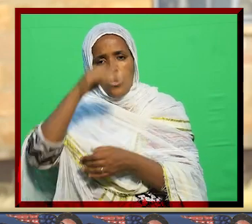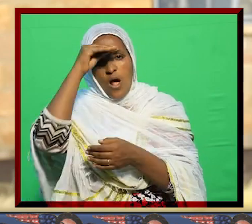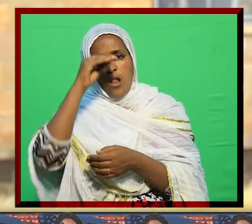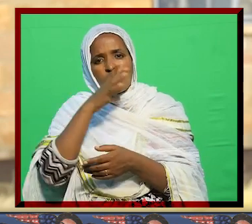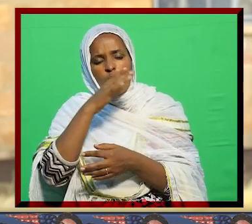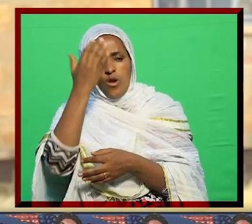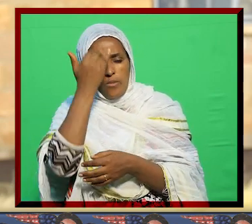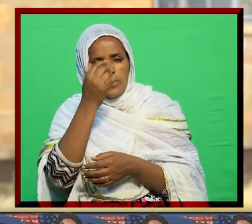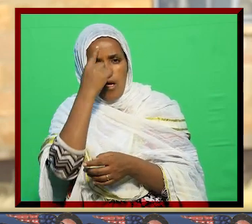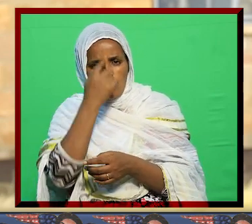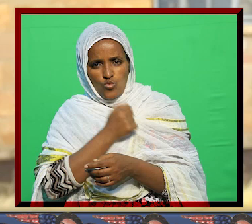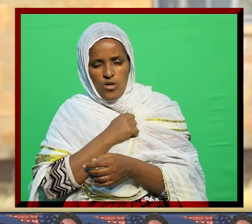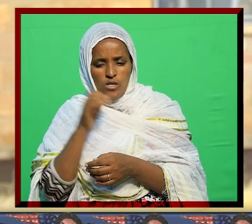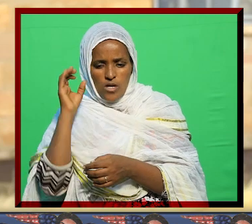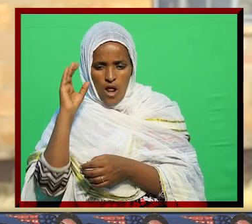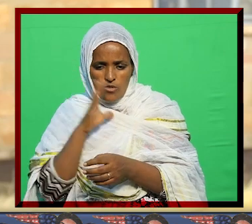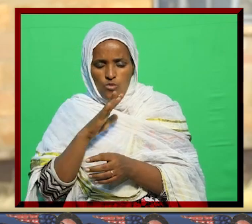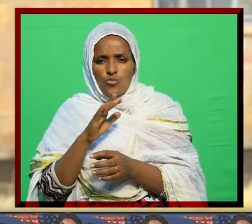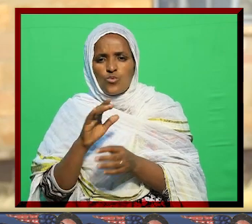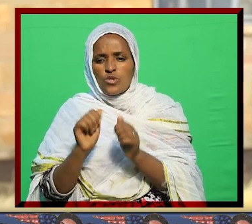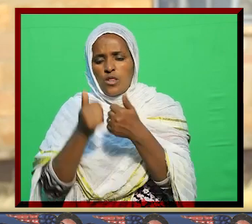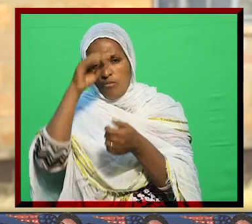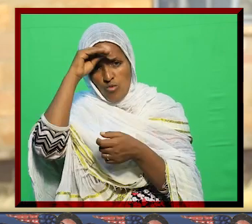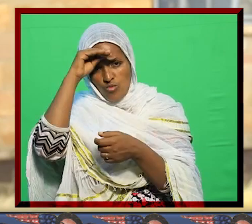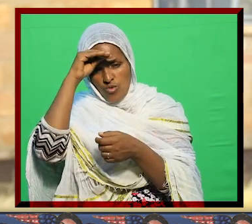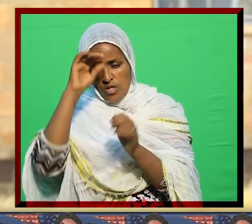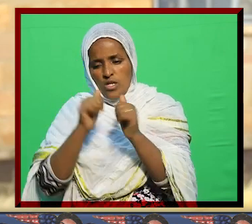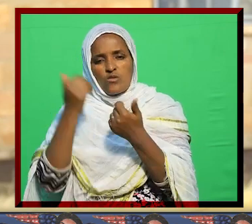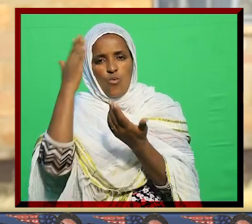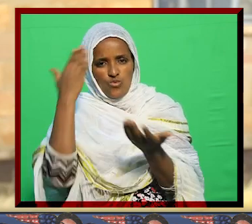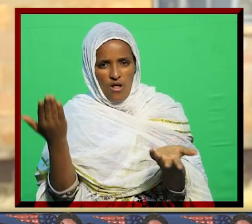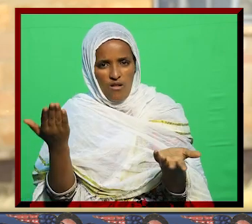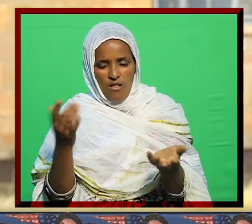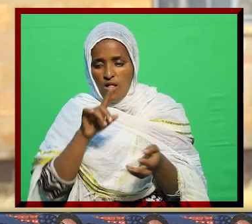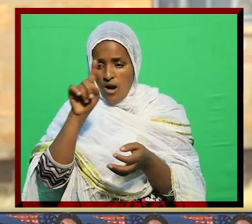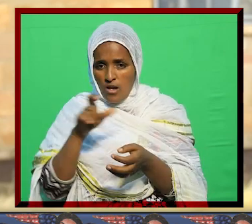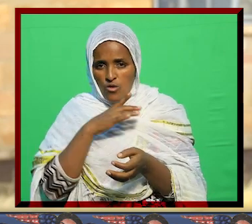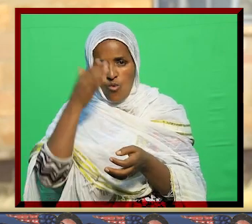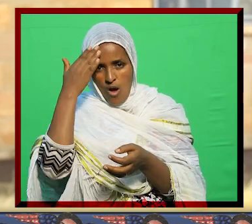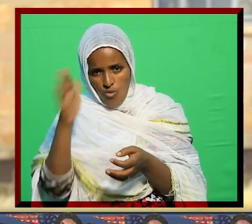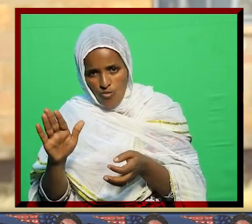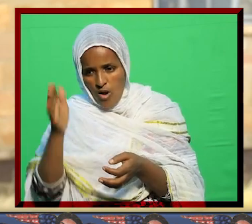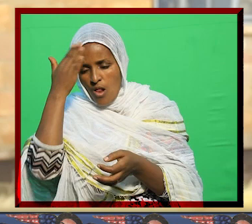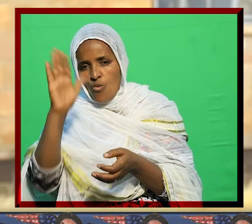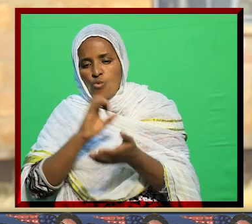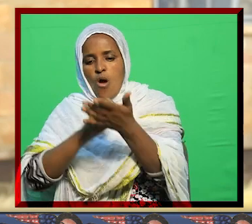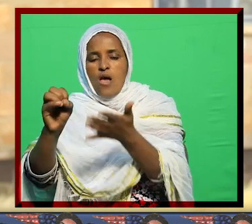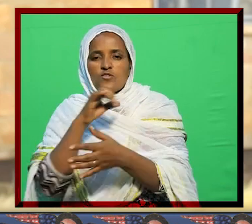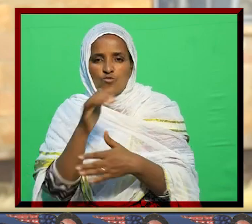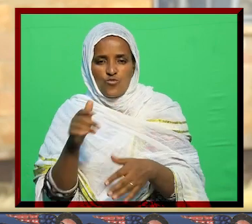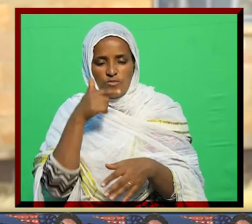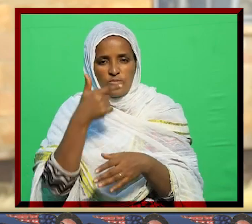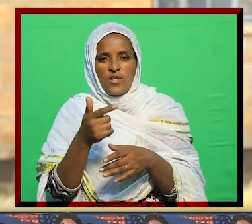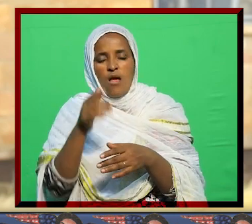ካላመኑ ካልተማሩ እንደምን ያምኑታል? ካልሰሙ እንደምን ይማሩታል? ካልተማሩ ደግሞ እንደምን ያውቁታል? ካልጠየቁ አያውቁ